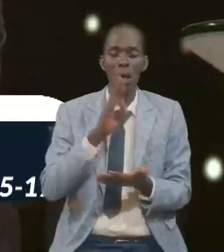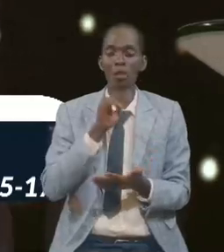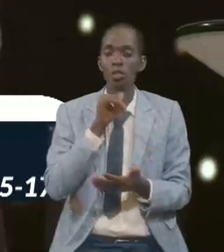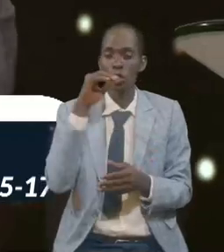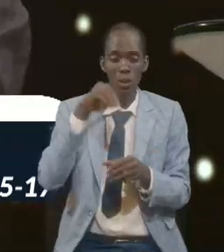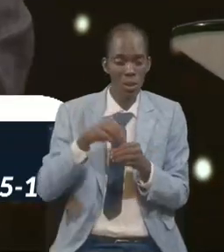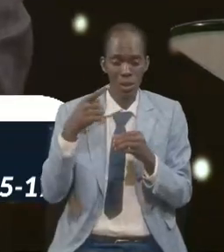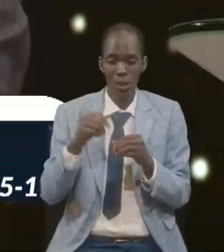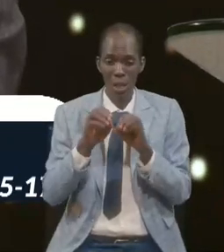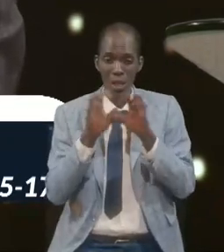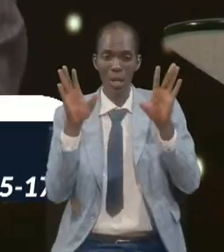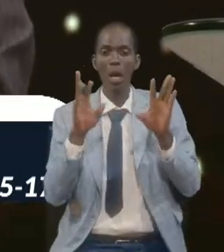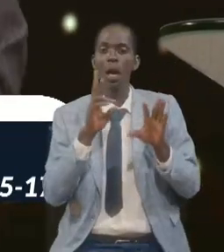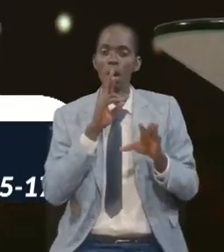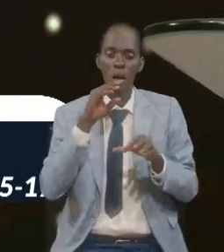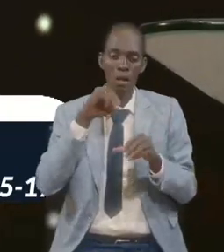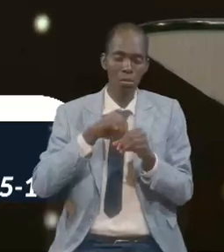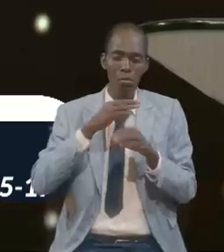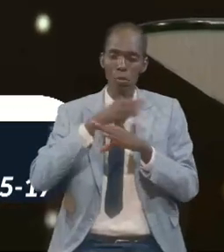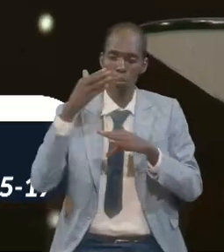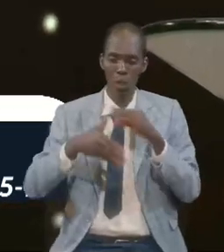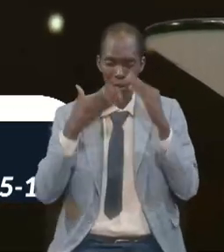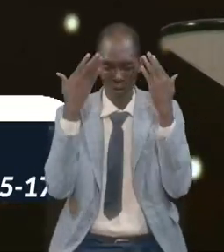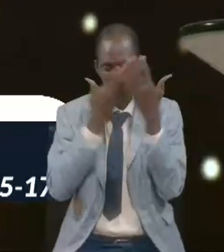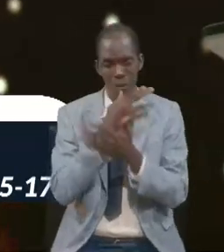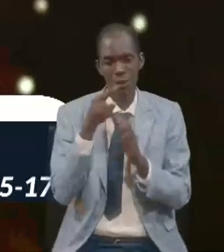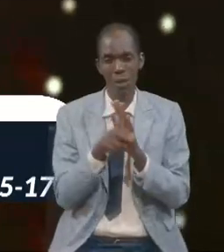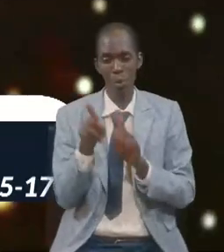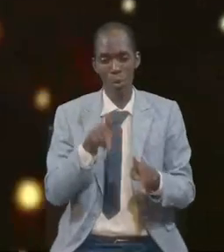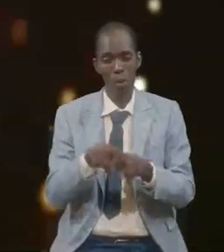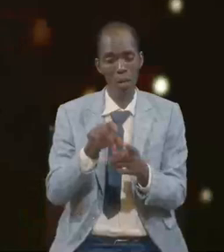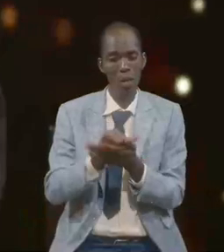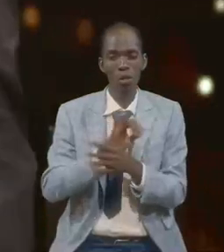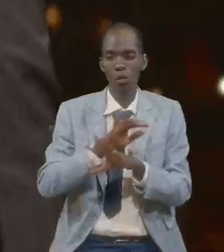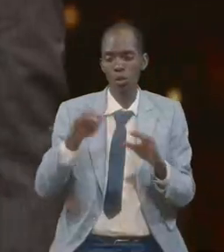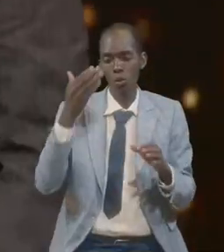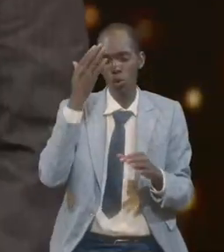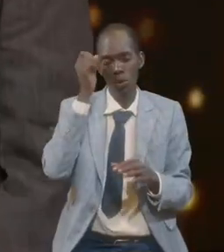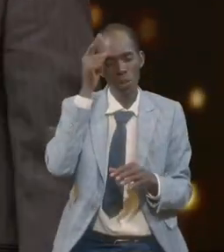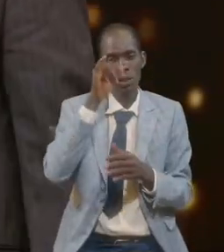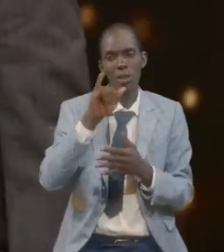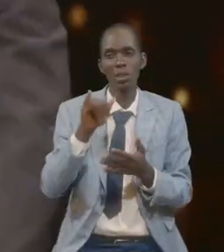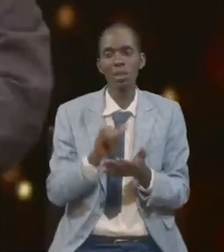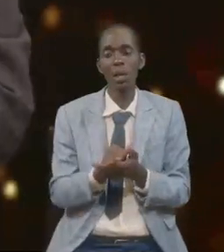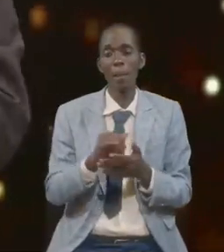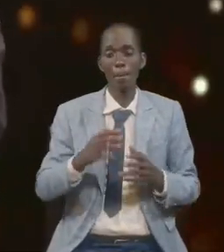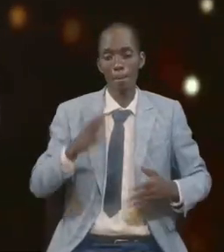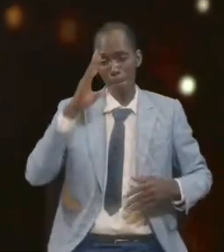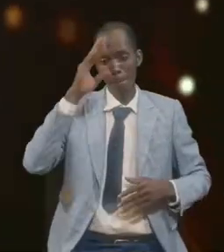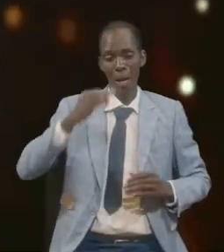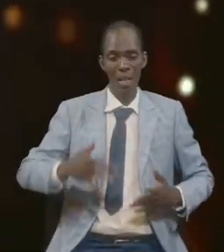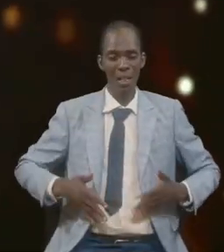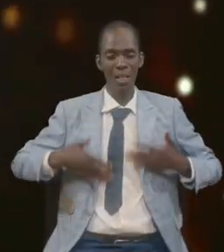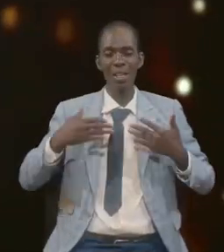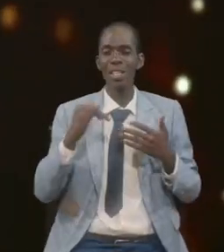ils sont dans les ténèbres, ils ne comprennent pas que la vie de l'homme est si brève comme